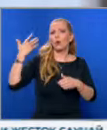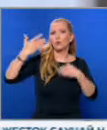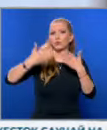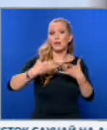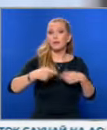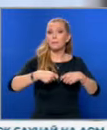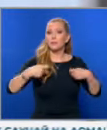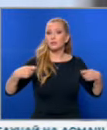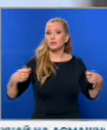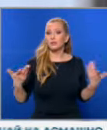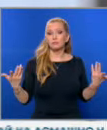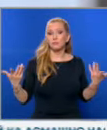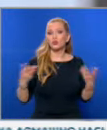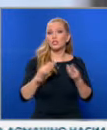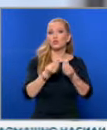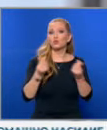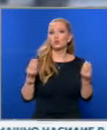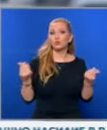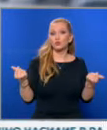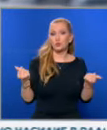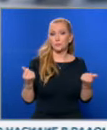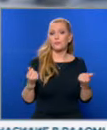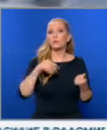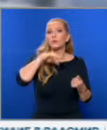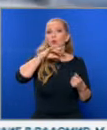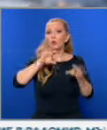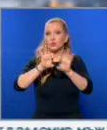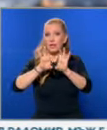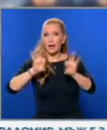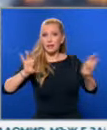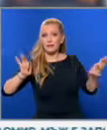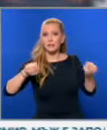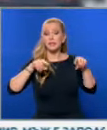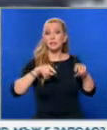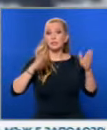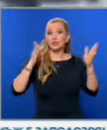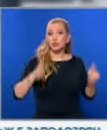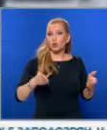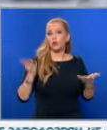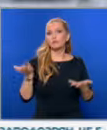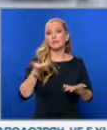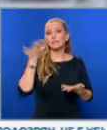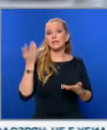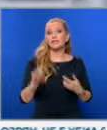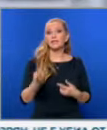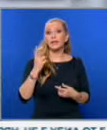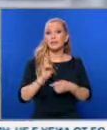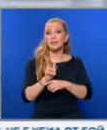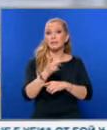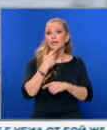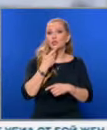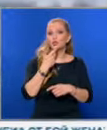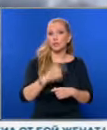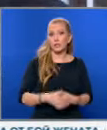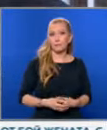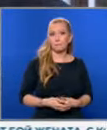са продължителната суша и силно амортизираната водоснабдителна мрежа, чийто експлоатационен срок е изтекал още през 2017